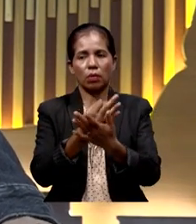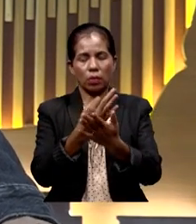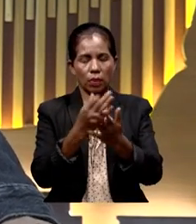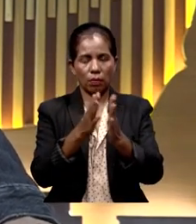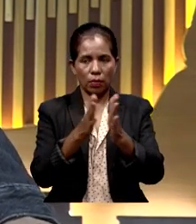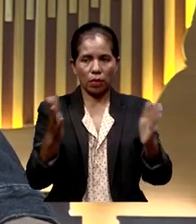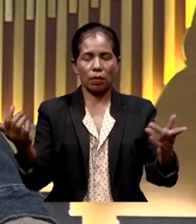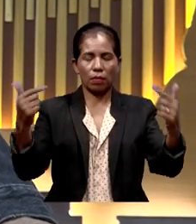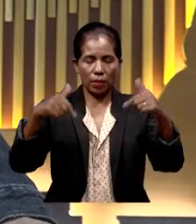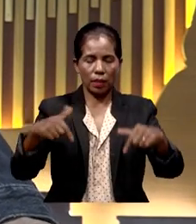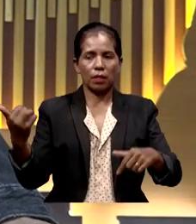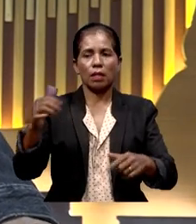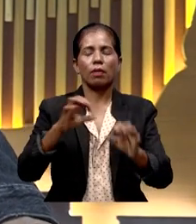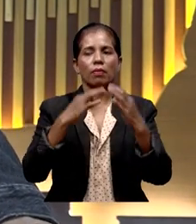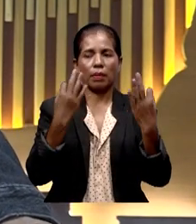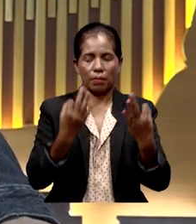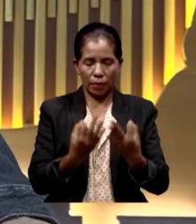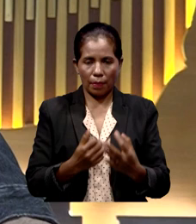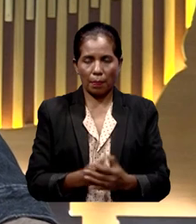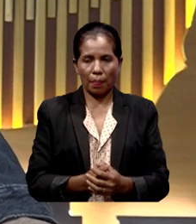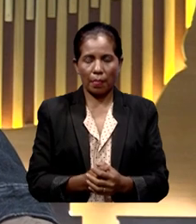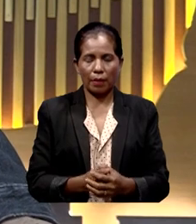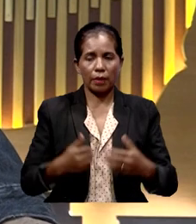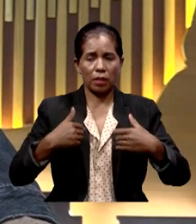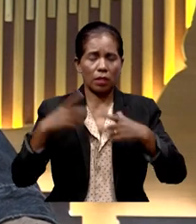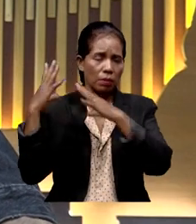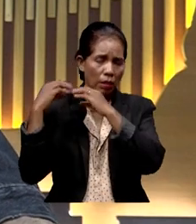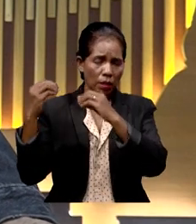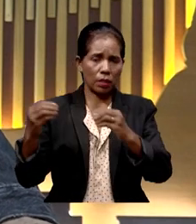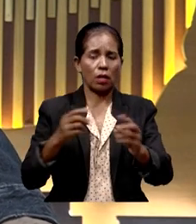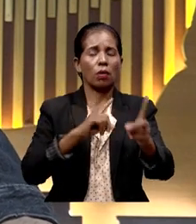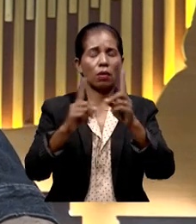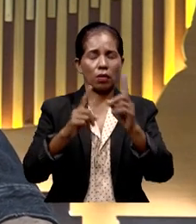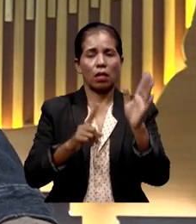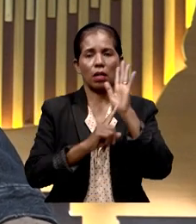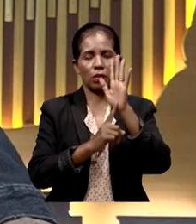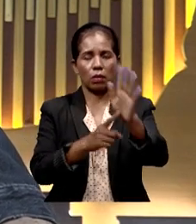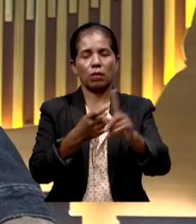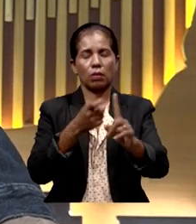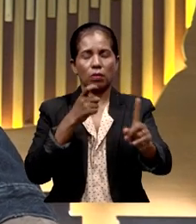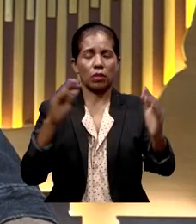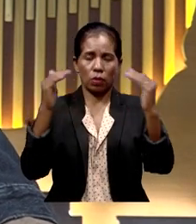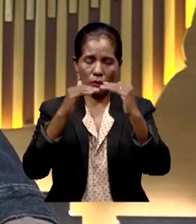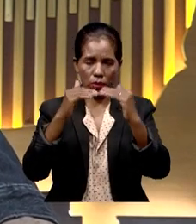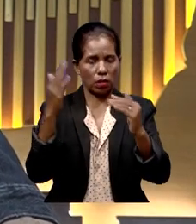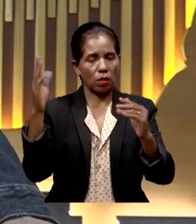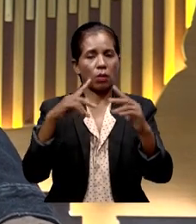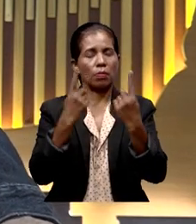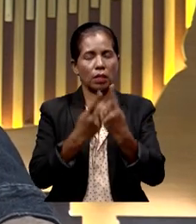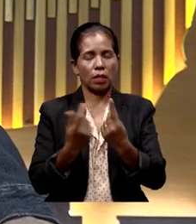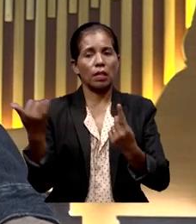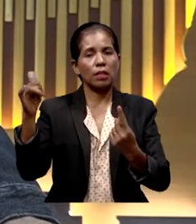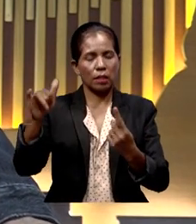utenti, ma si è la famiglia. Laureado Nobel da Paz ne iha esperança kata kritika nebe nia hato oli husi palestra ne empresa sira iha